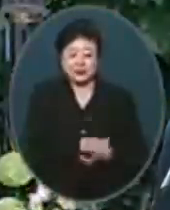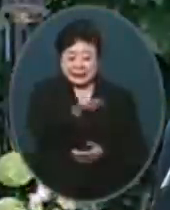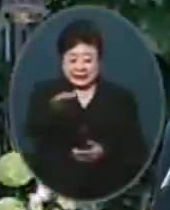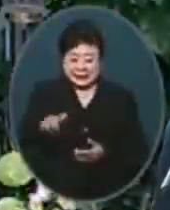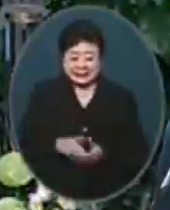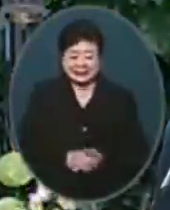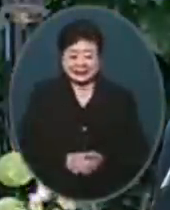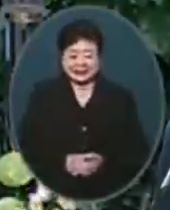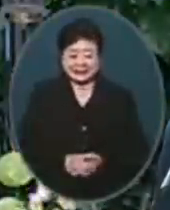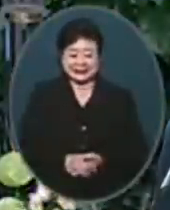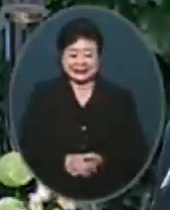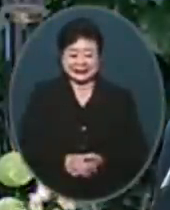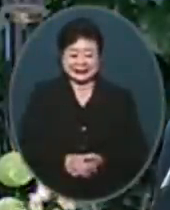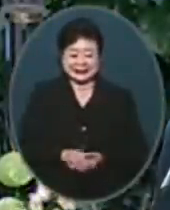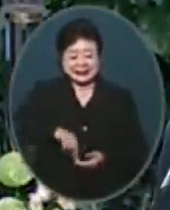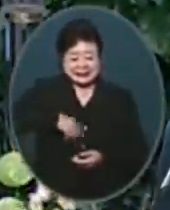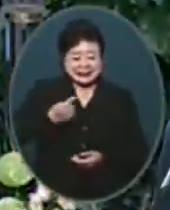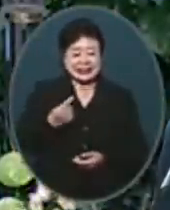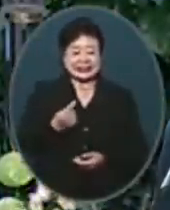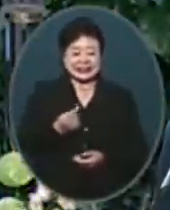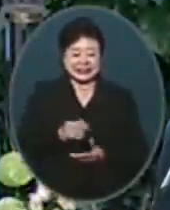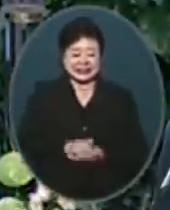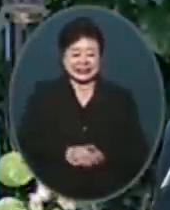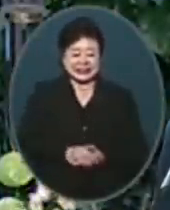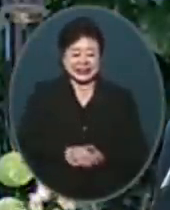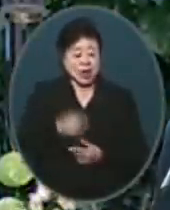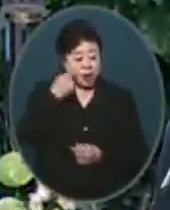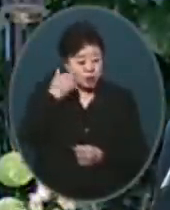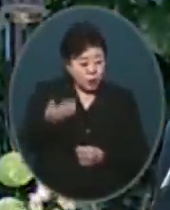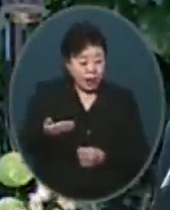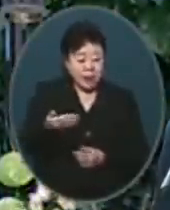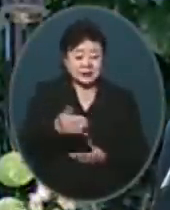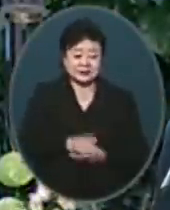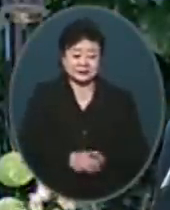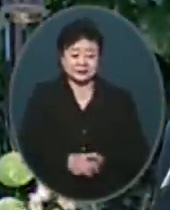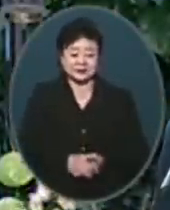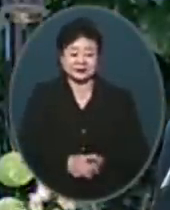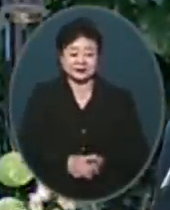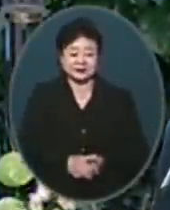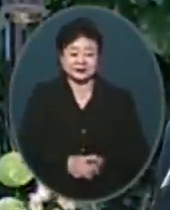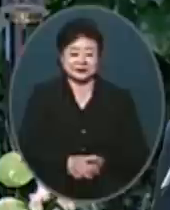우리가 우리 자신에게 물어볼 질문이 있습니다.